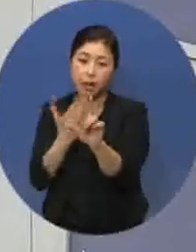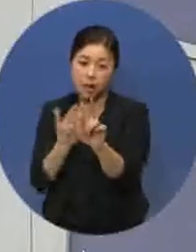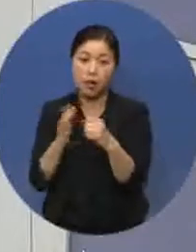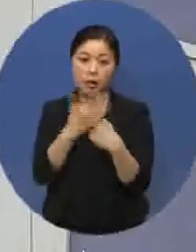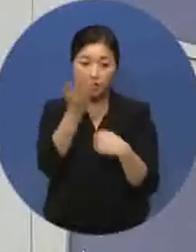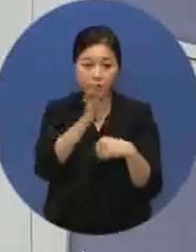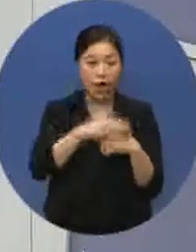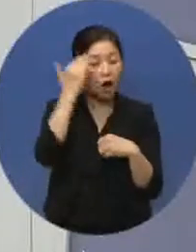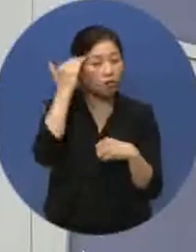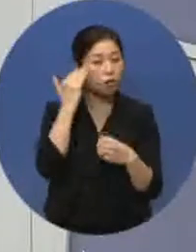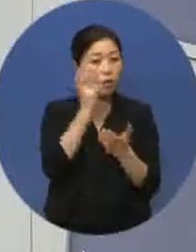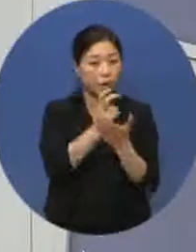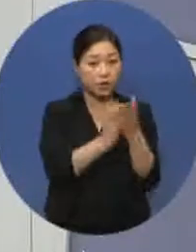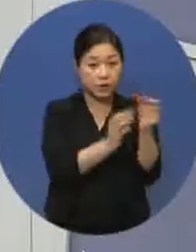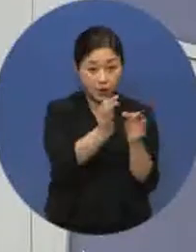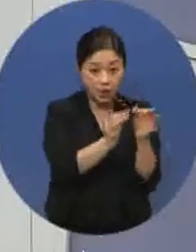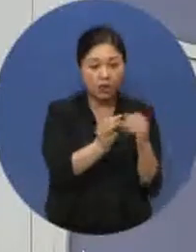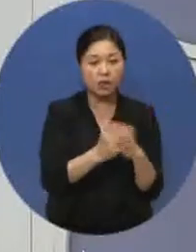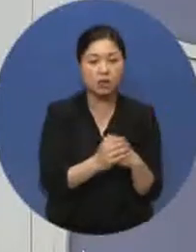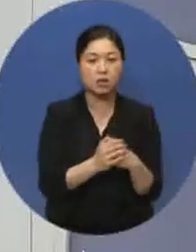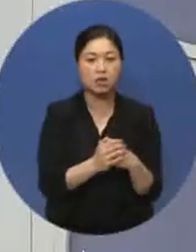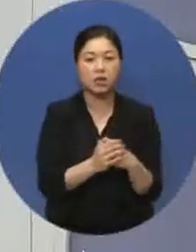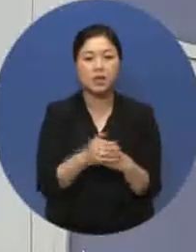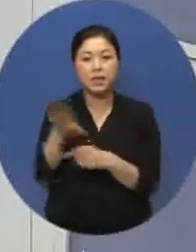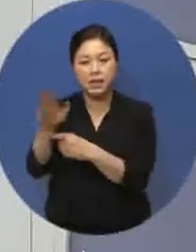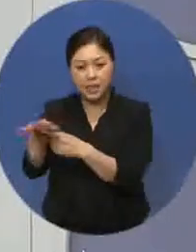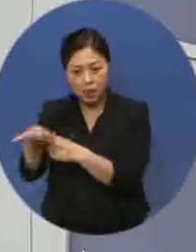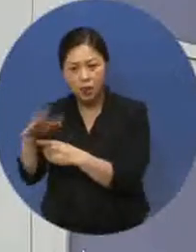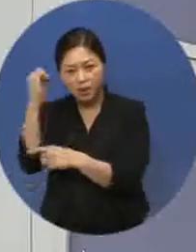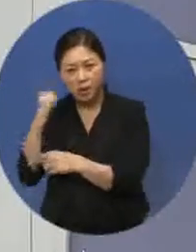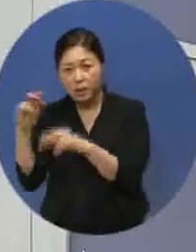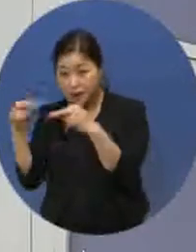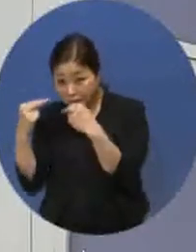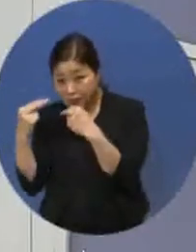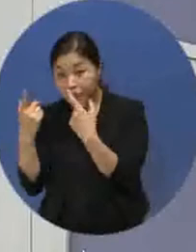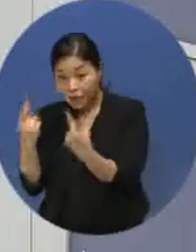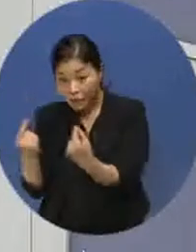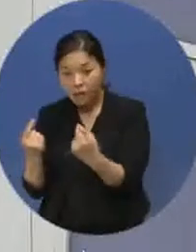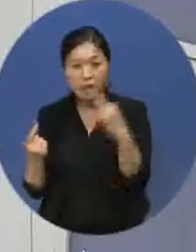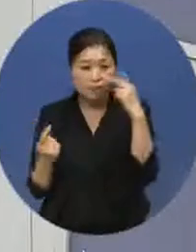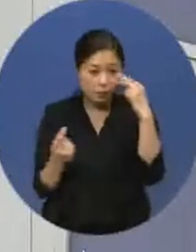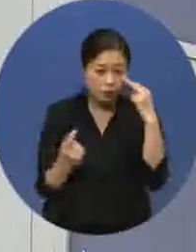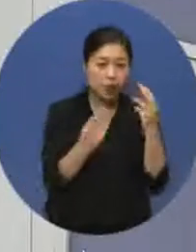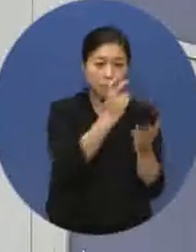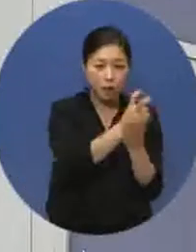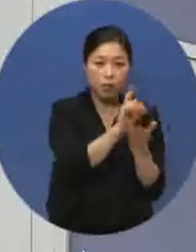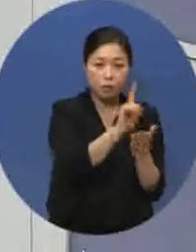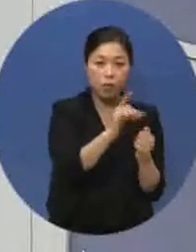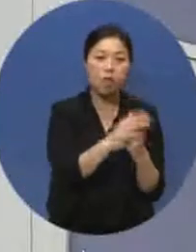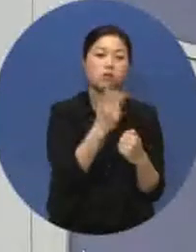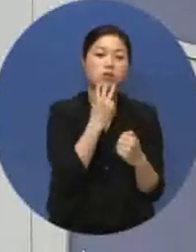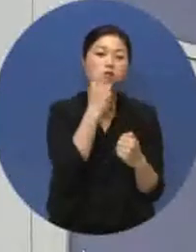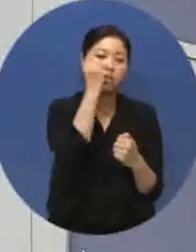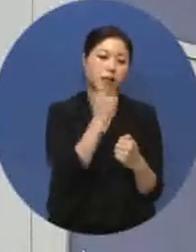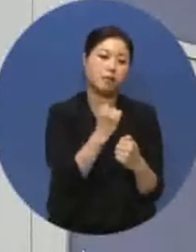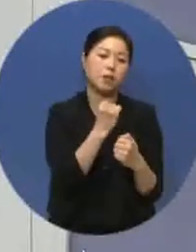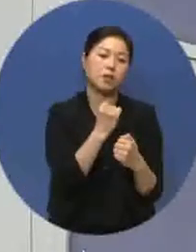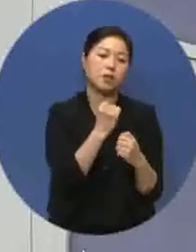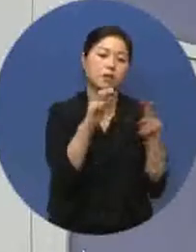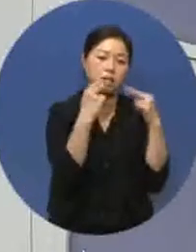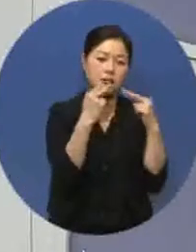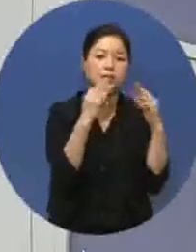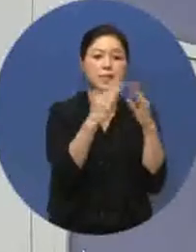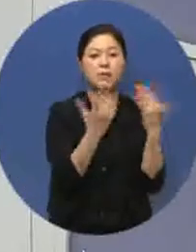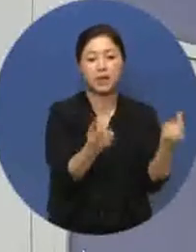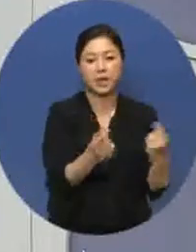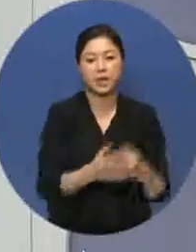법률 시장이 서울 냉면 시골 냉면집 같다면 미국의 법률 시장은 서울 냉면집 같습니다. 그래서 미국 같은 법률 시장에서는